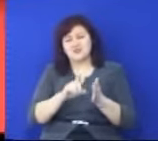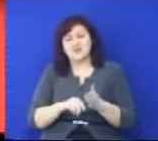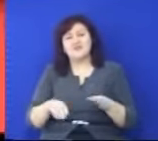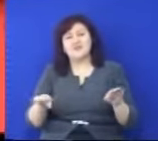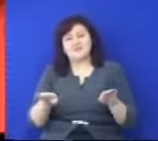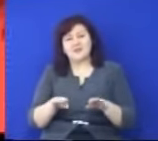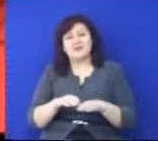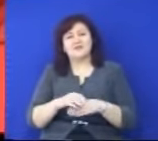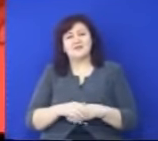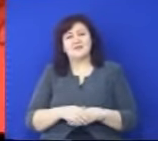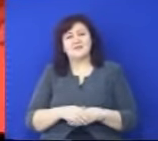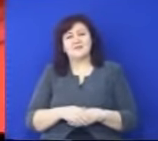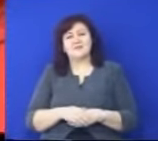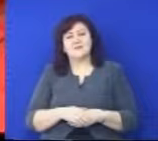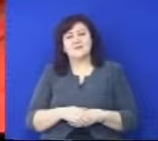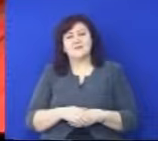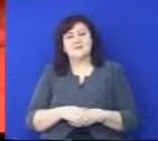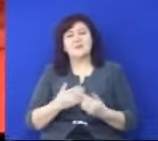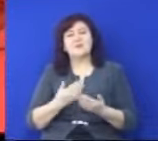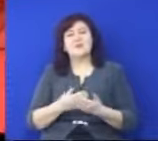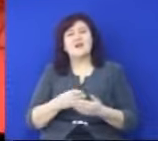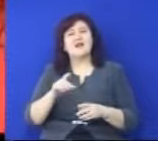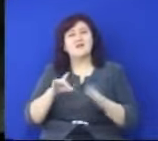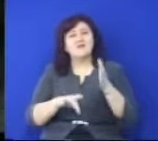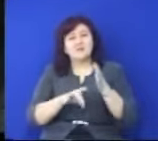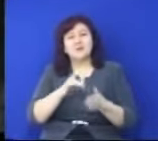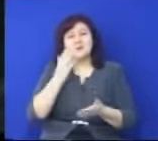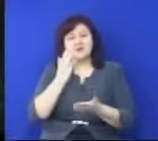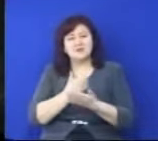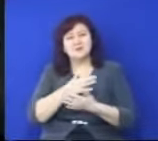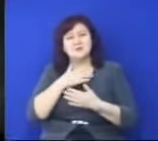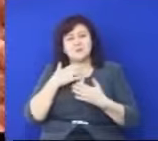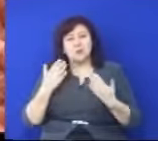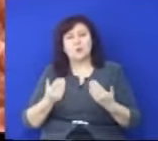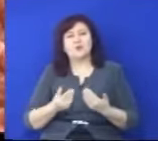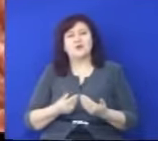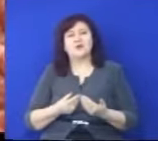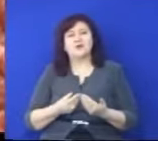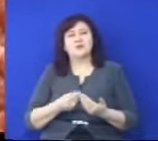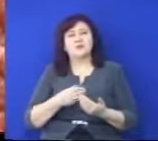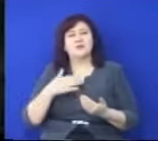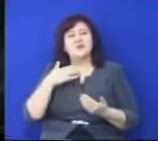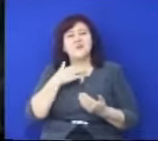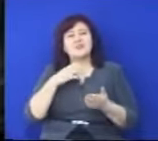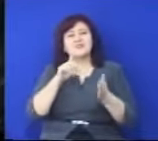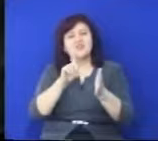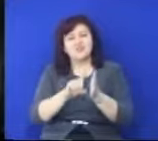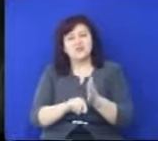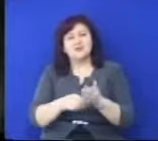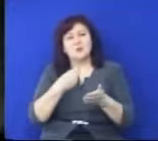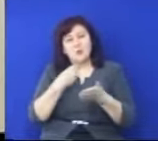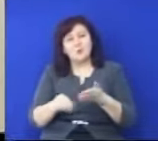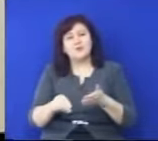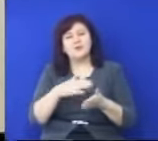аласың. Әрине мұнда әлдеқайда арзан, қалағаныңды алуға болады. Еттің бағасы төмен екен, біраз ет